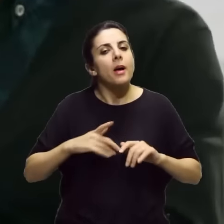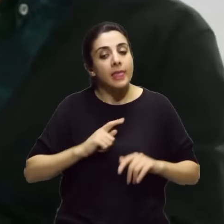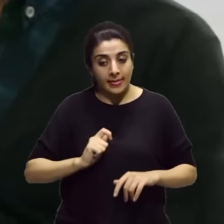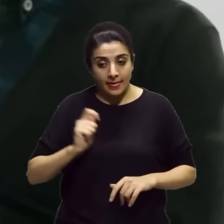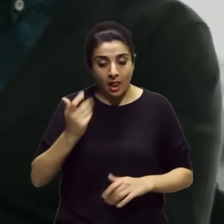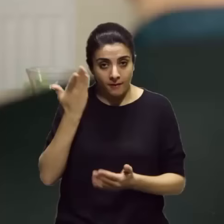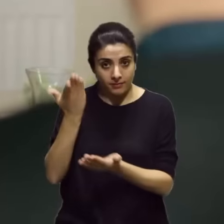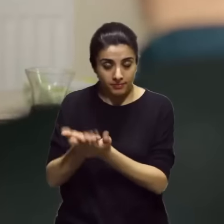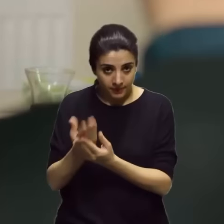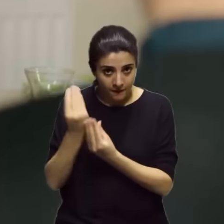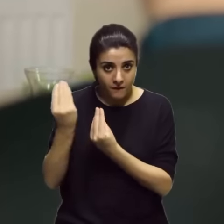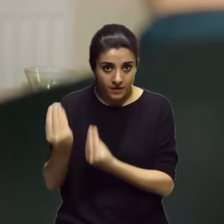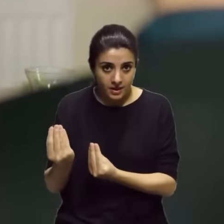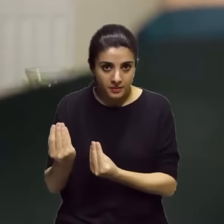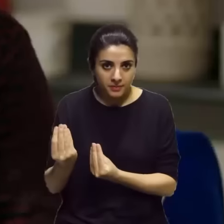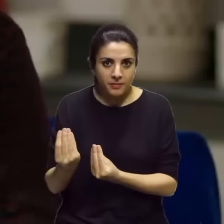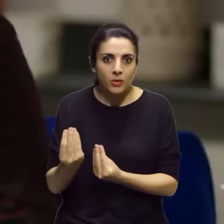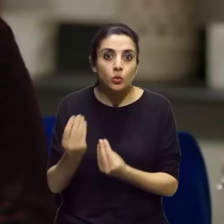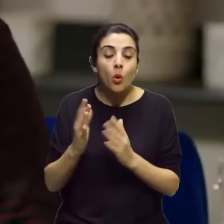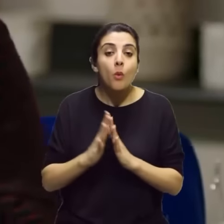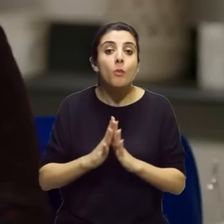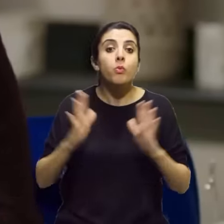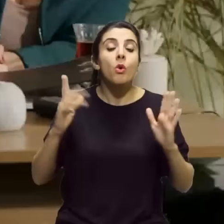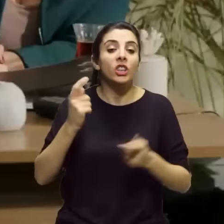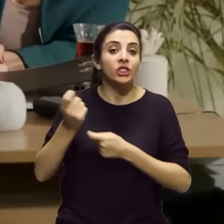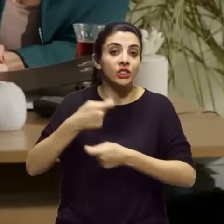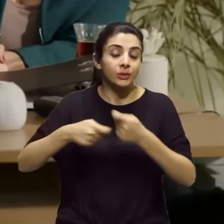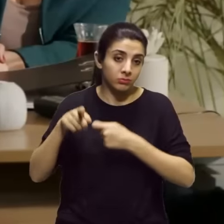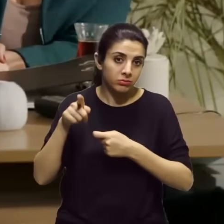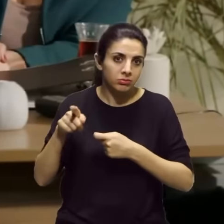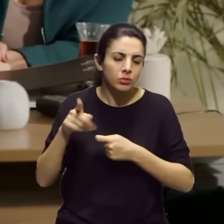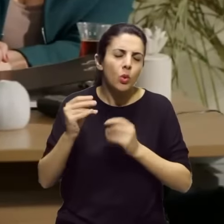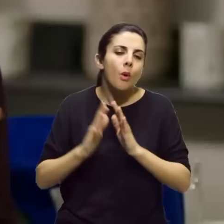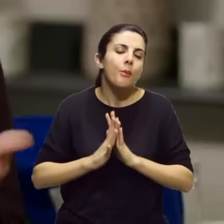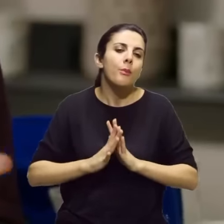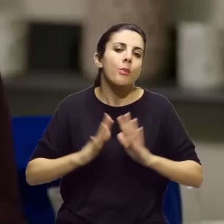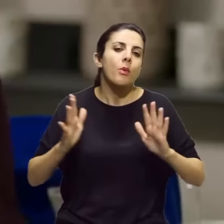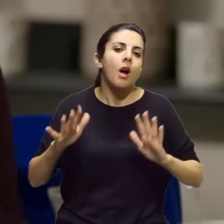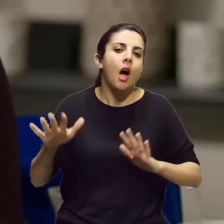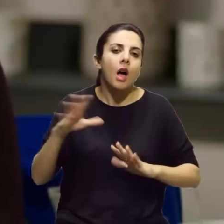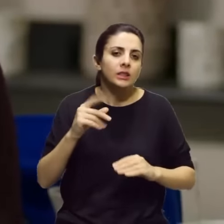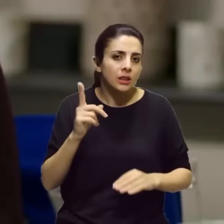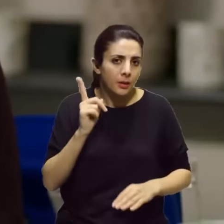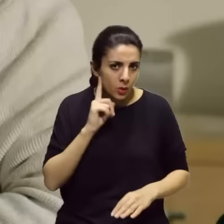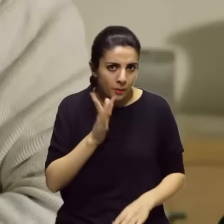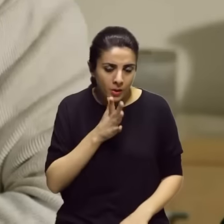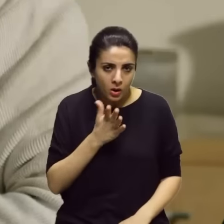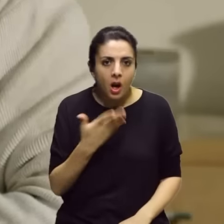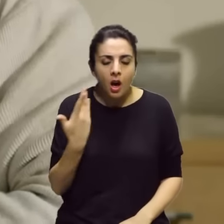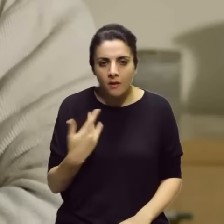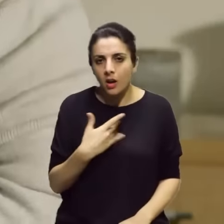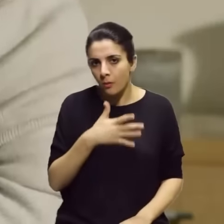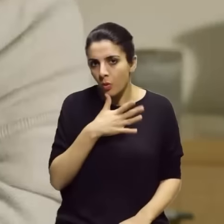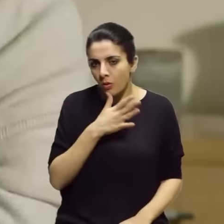teklifi sundum. Hem de çok büyük bir holding. Öyle böyle değil yani. O kadar büyük ki herkes biliyor. Sen de biliyorsundur babacığım. Evet